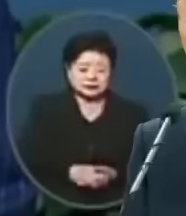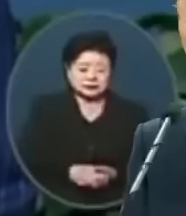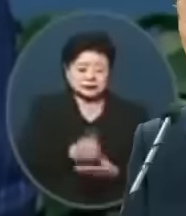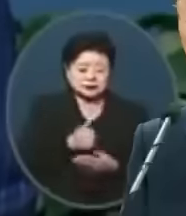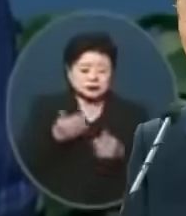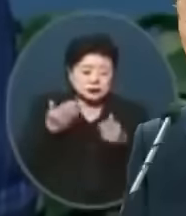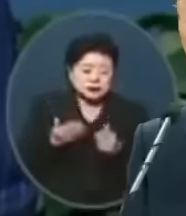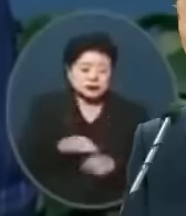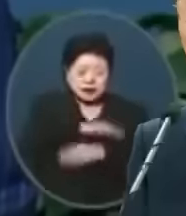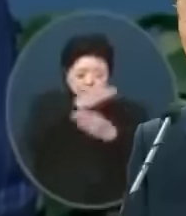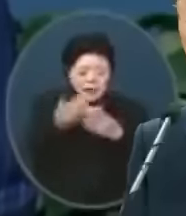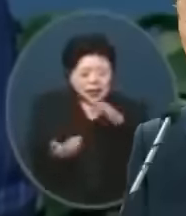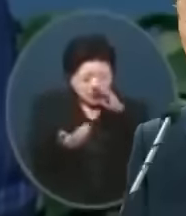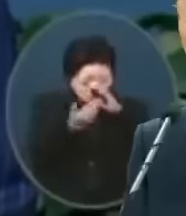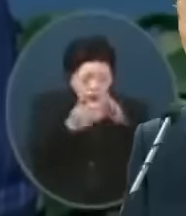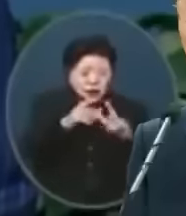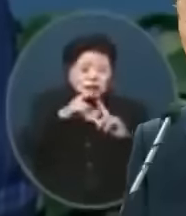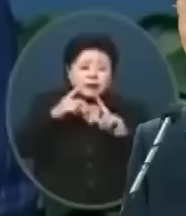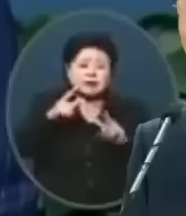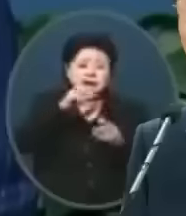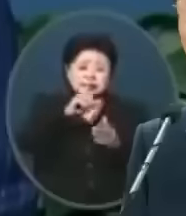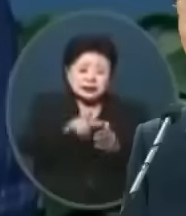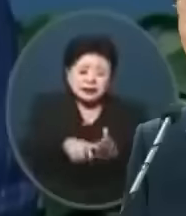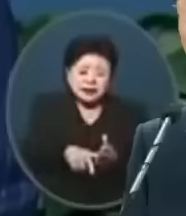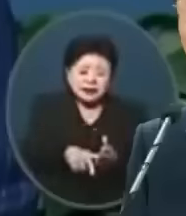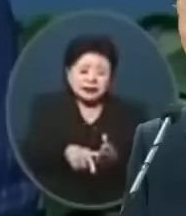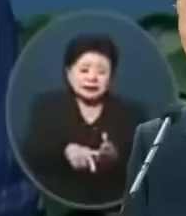주님께서 내가 다 이루었다고 말씀하실 때